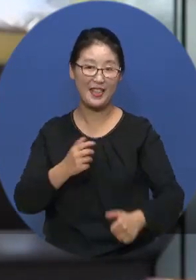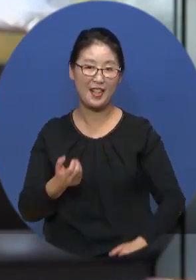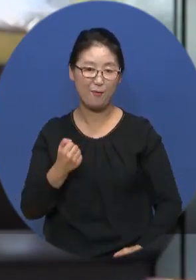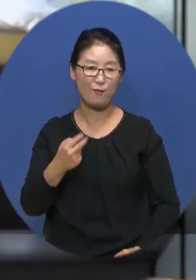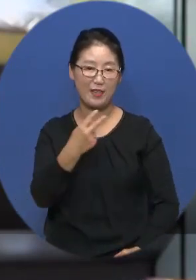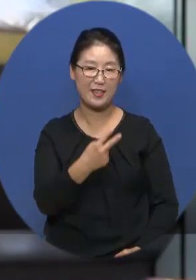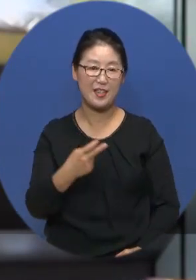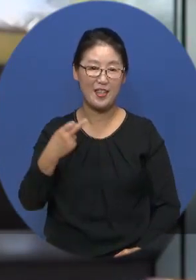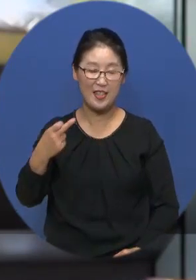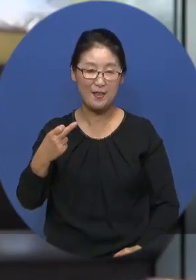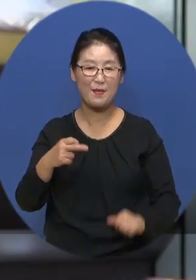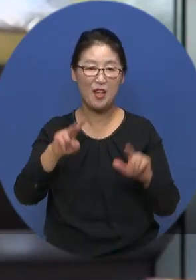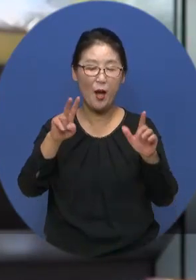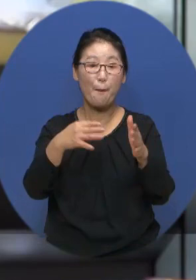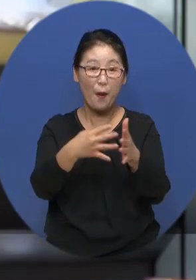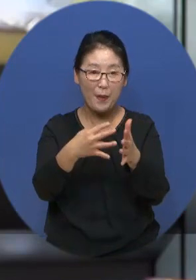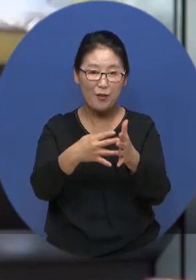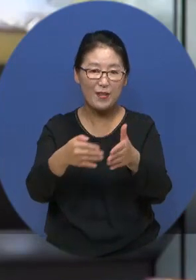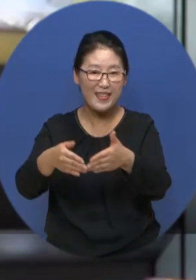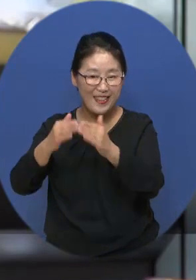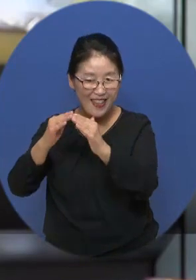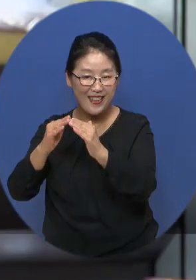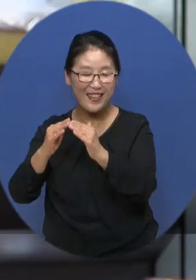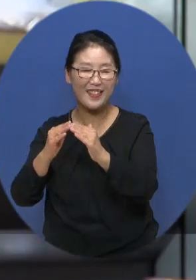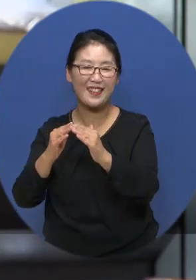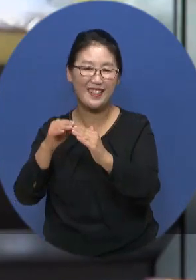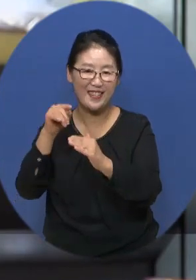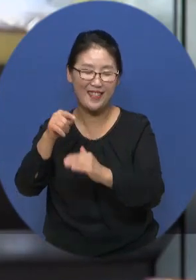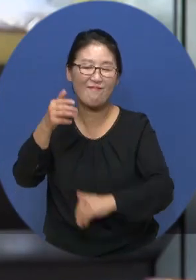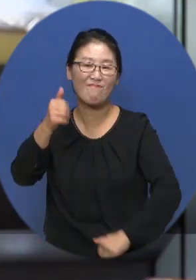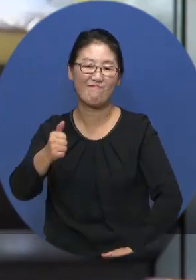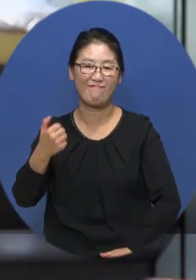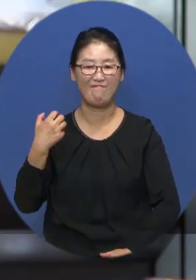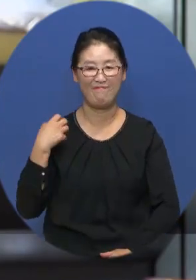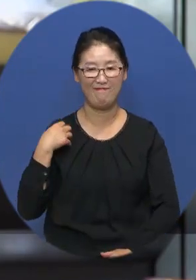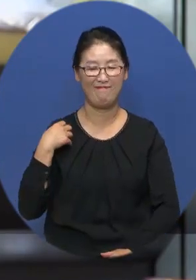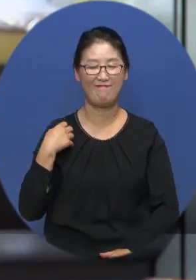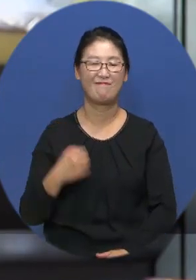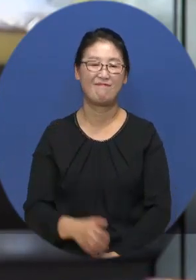2012년부터 이제 법인에서 시작해서 네그랜드 보호작업장을 맡게 되었습니다.